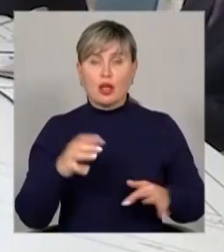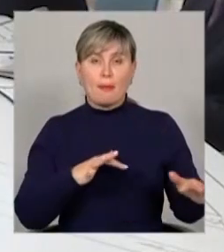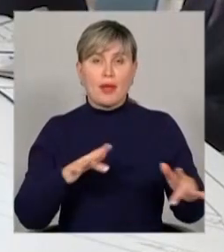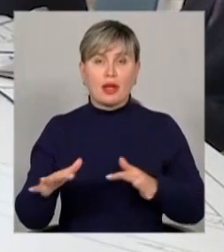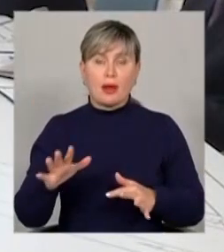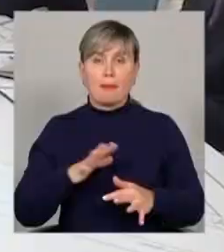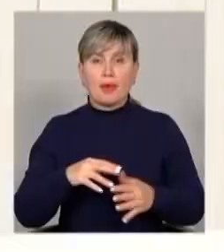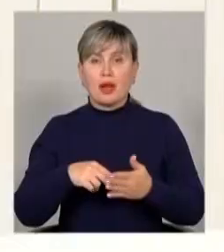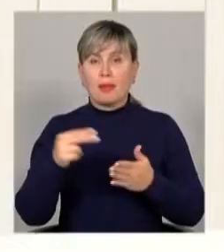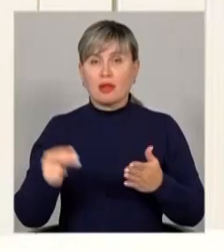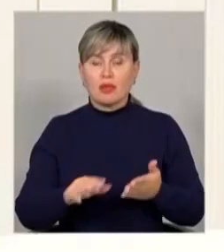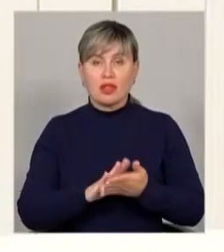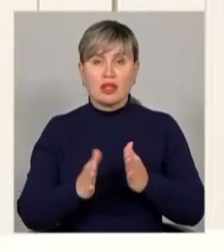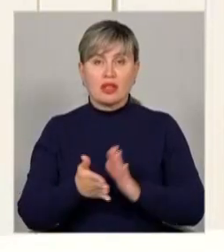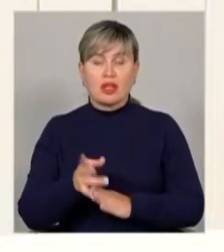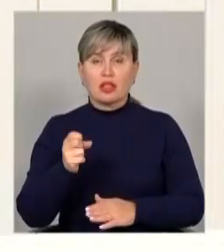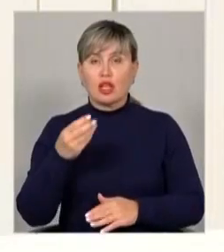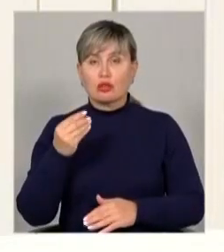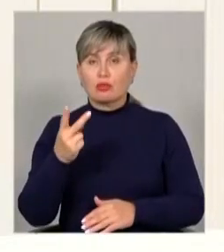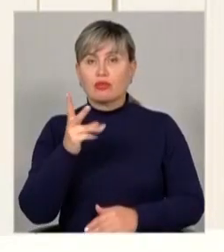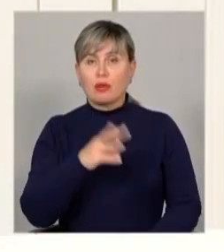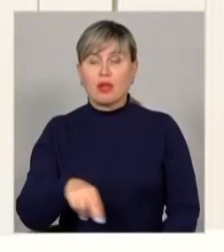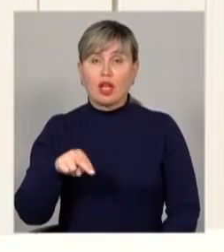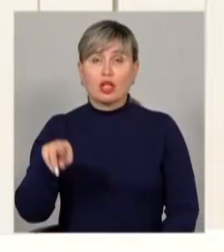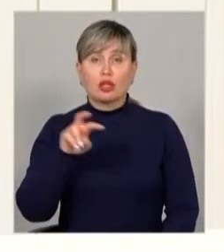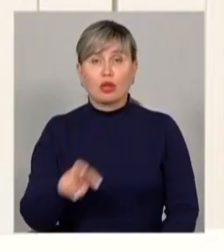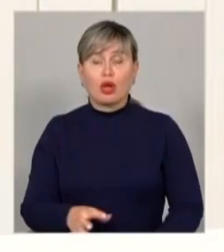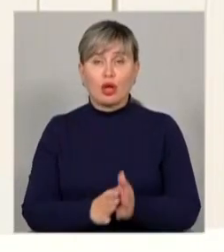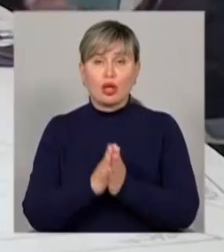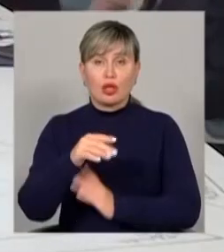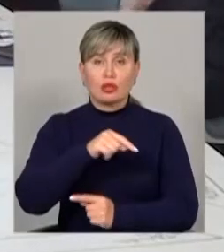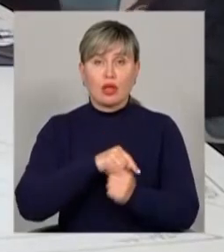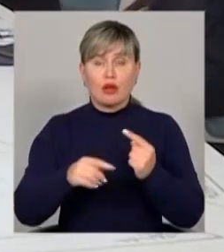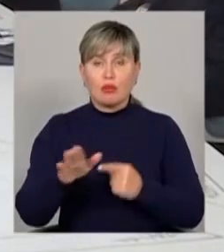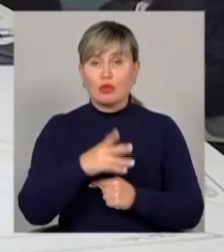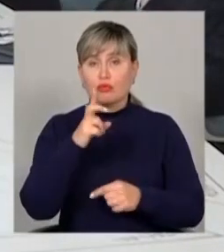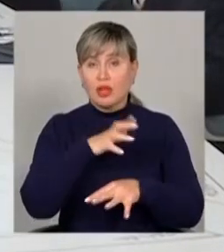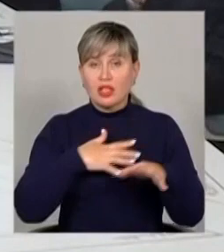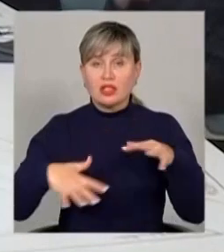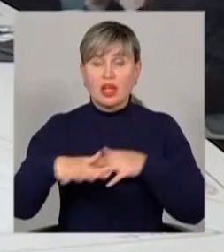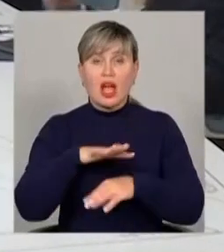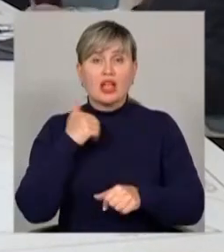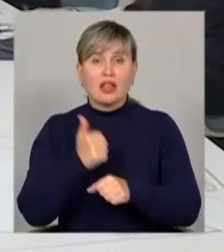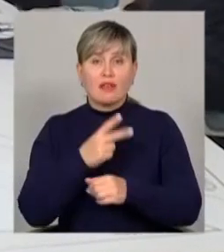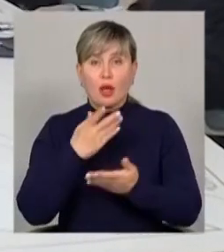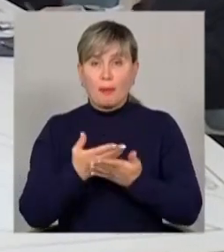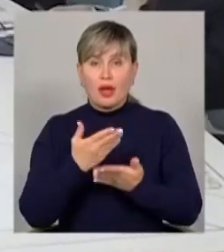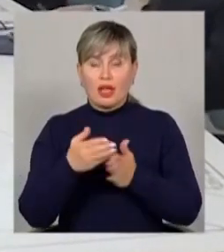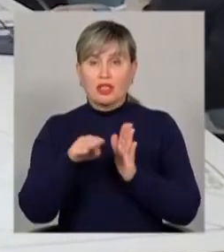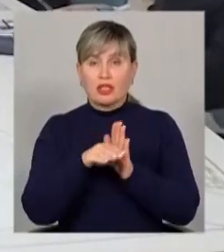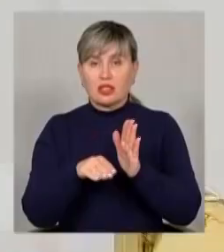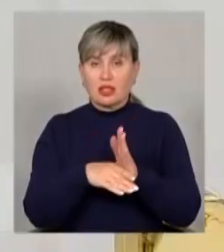мероприятия стали подписанные контракты на сумму почти в 2 миллиарда долларов. Растущий товарооборот между двумя странами – основной показатель